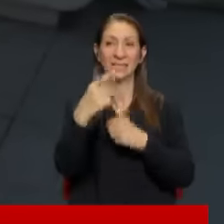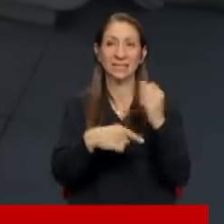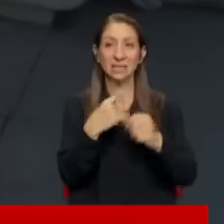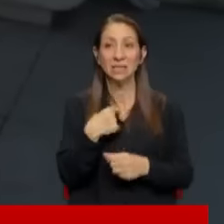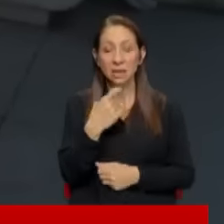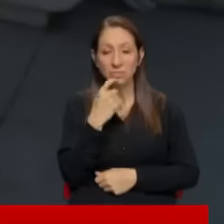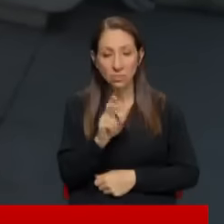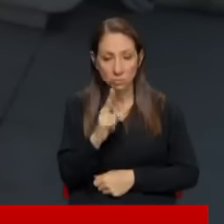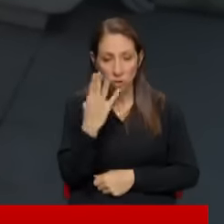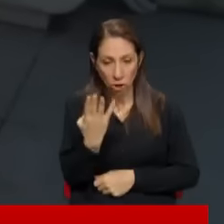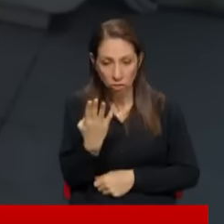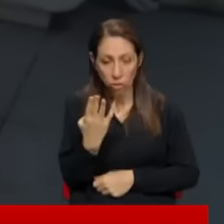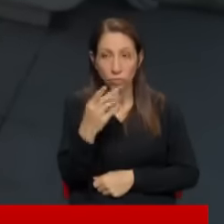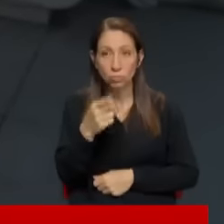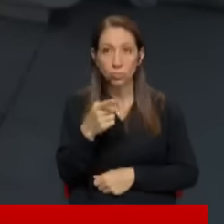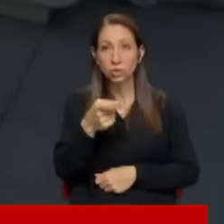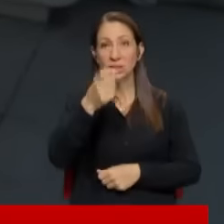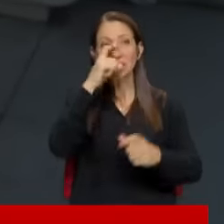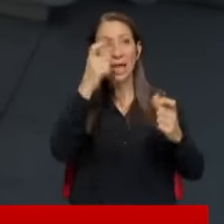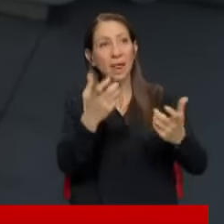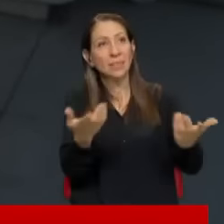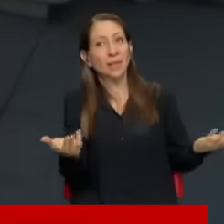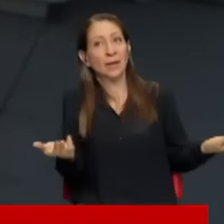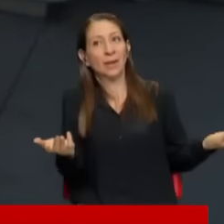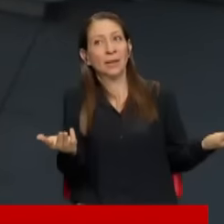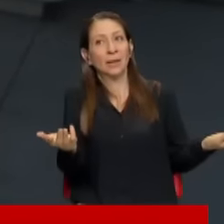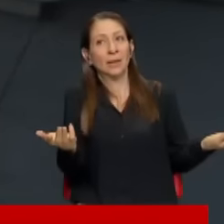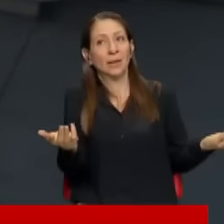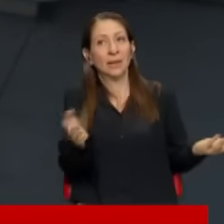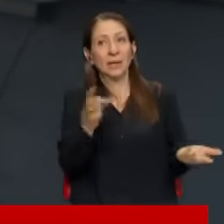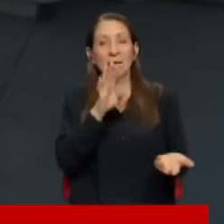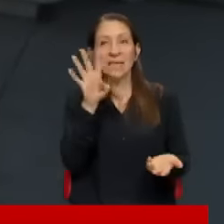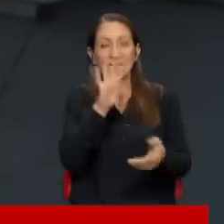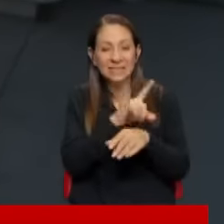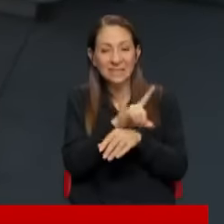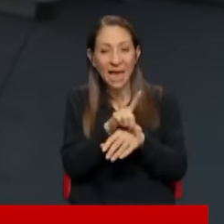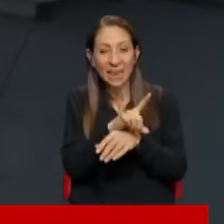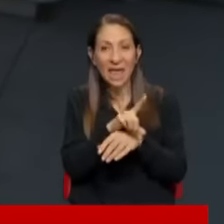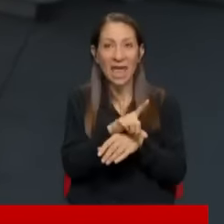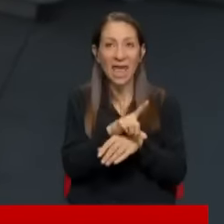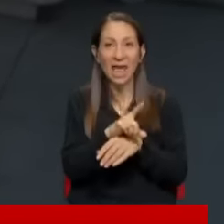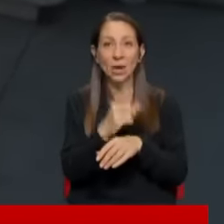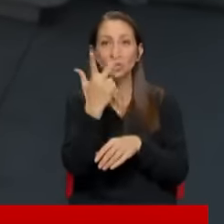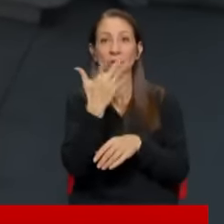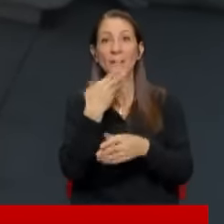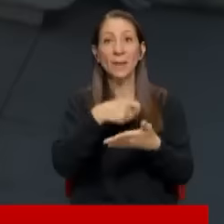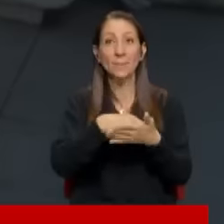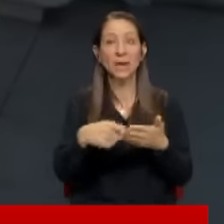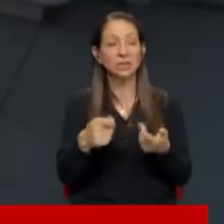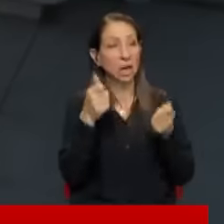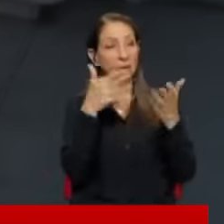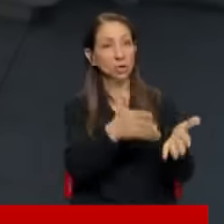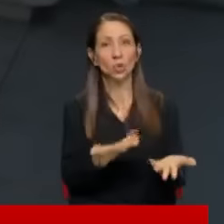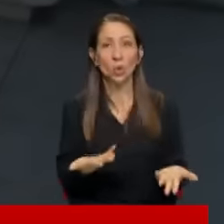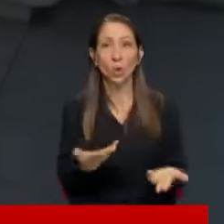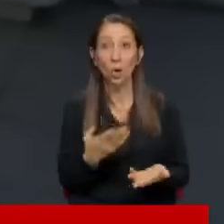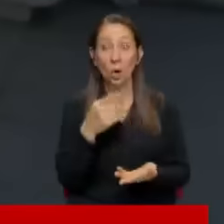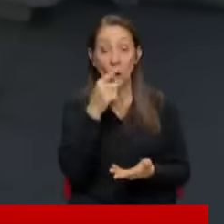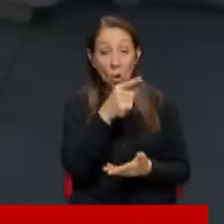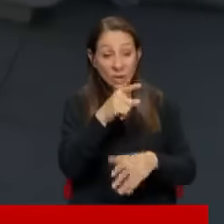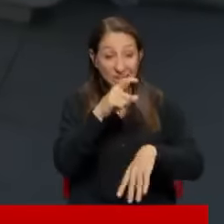Yaşım 74. Bu saray nedir ya? 40 saniye 3 emeklinin maaşı gidiyor burada.